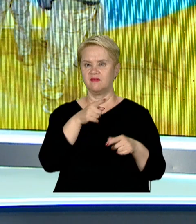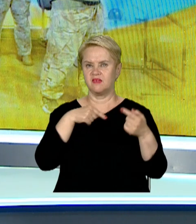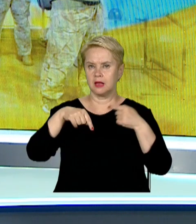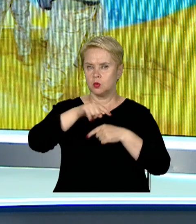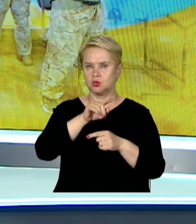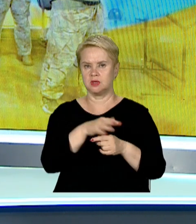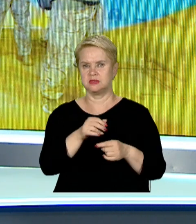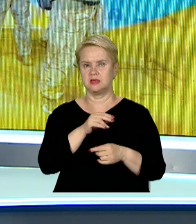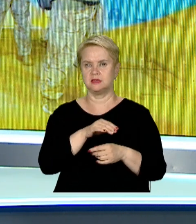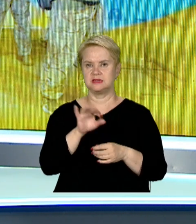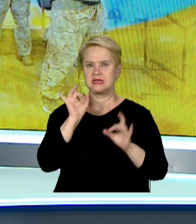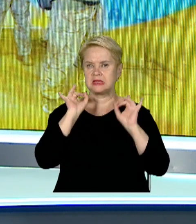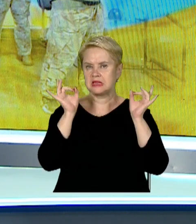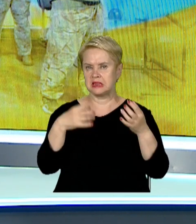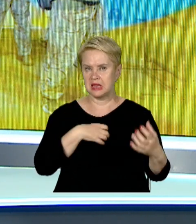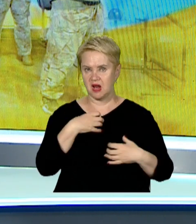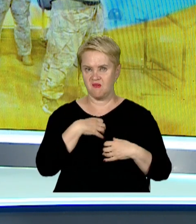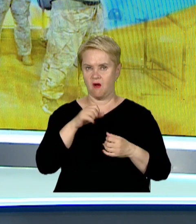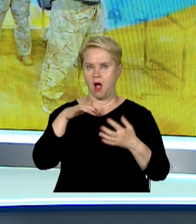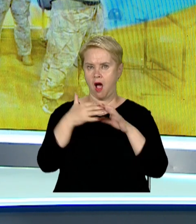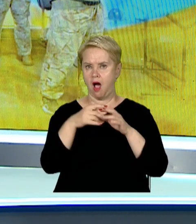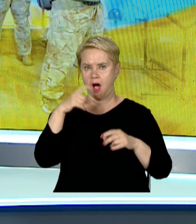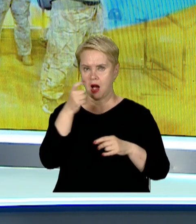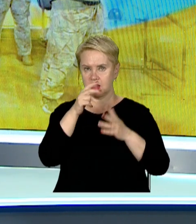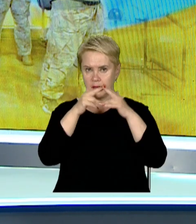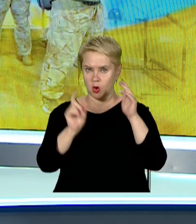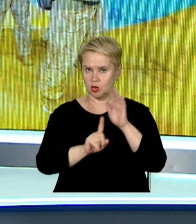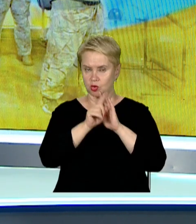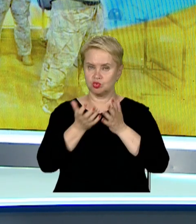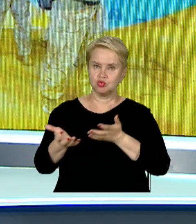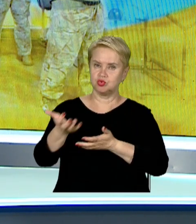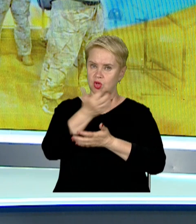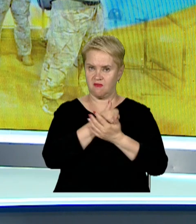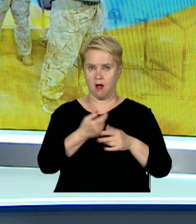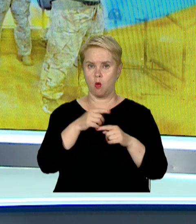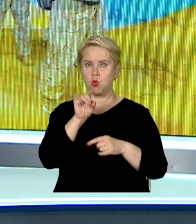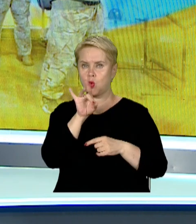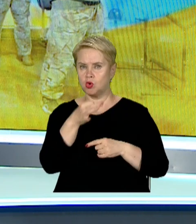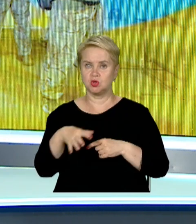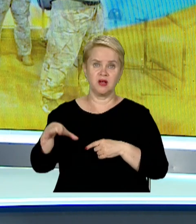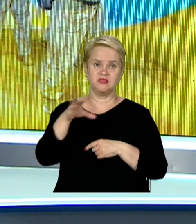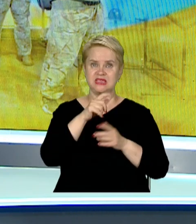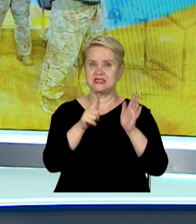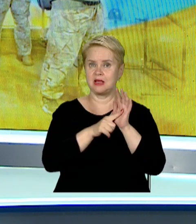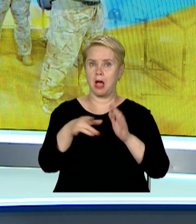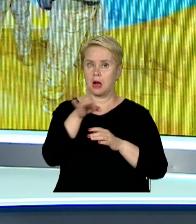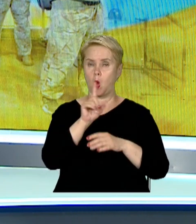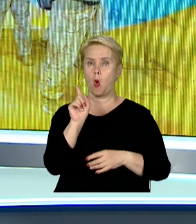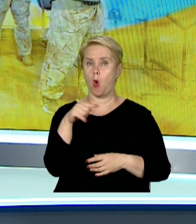під завивання сирен тривоги. Аграрії Дніпропетровщини розпочали жнива. Збирають врожай у всіх 7 районах